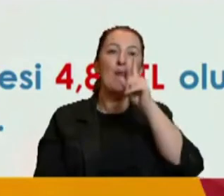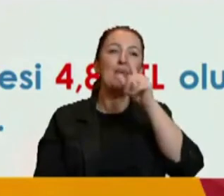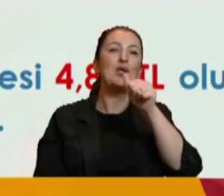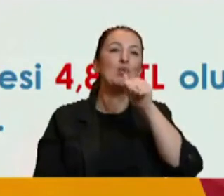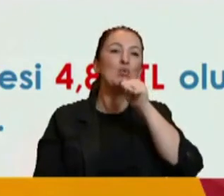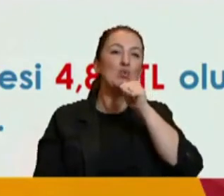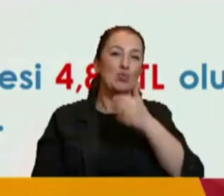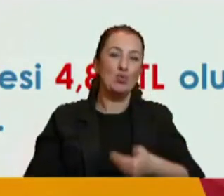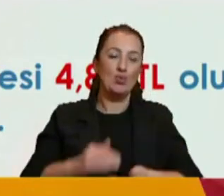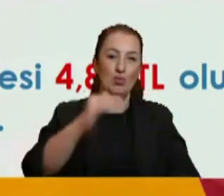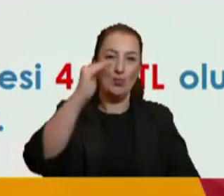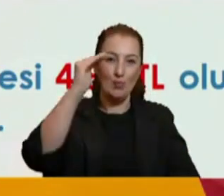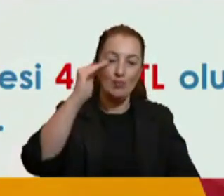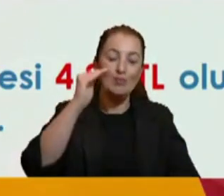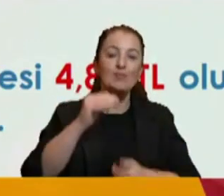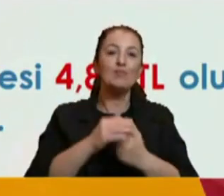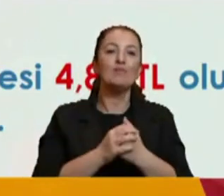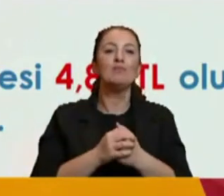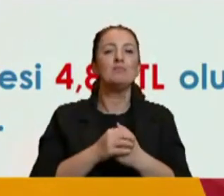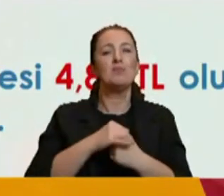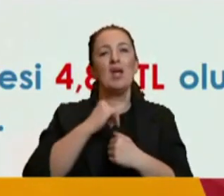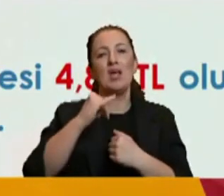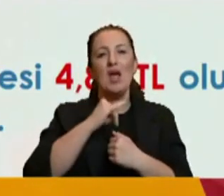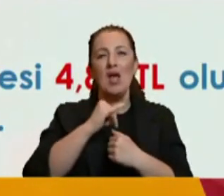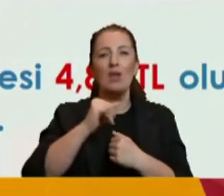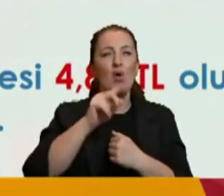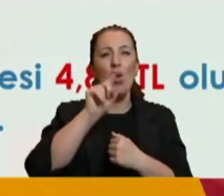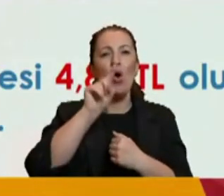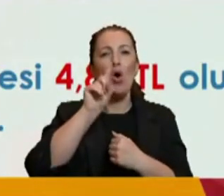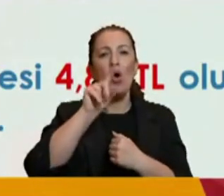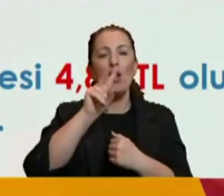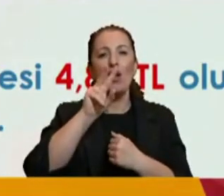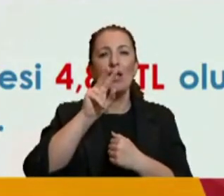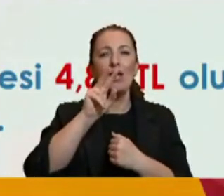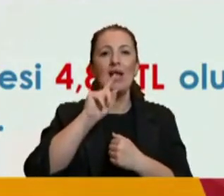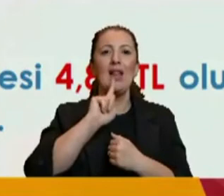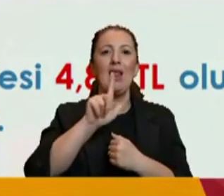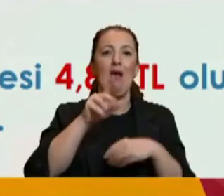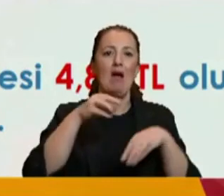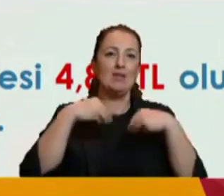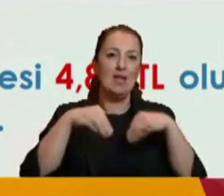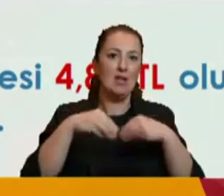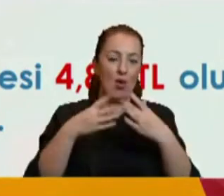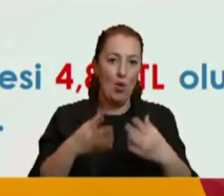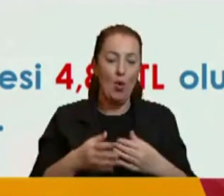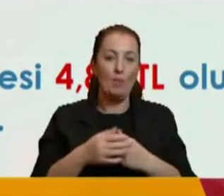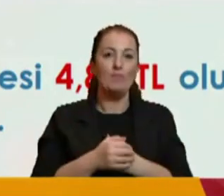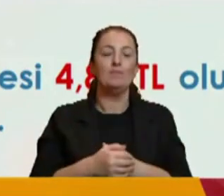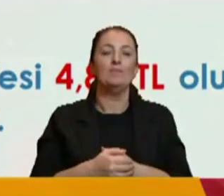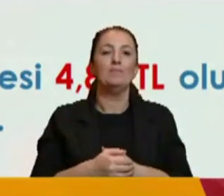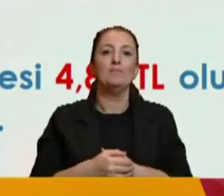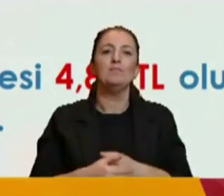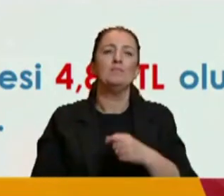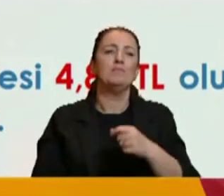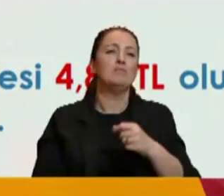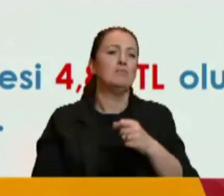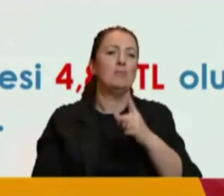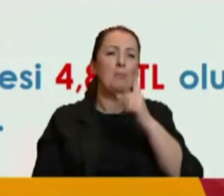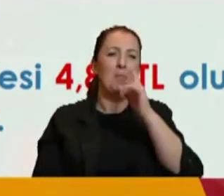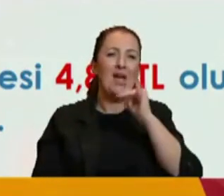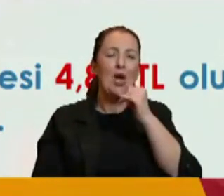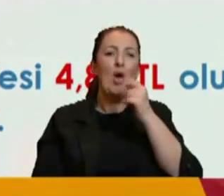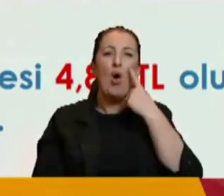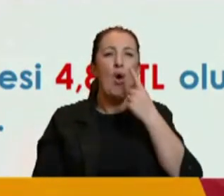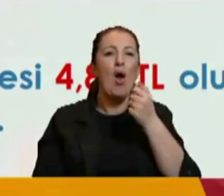suyu bu yaklaşık piyasada 12 Türk lirasına satılmakta yani litresi 63